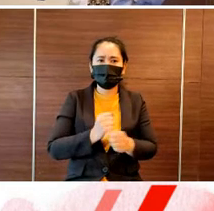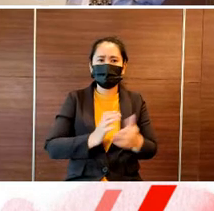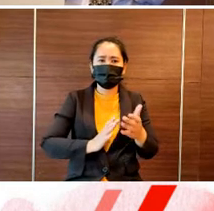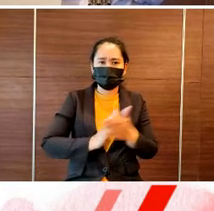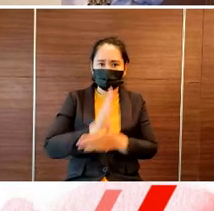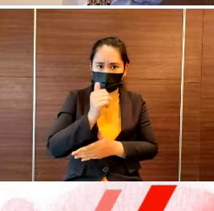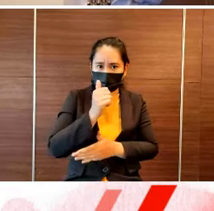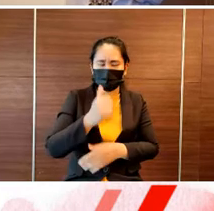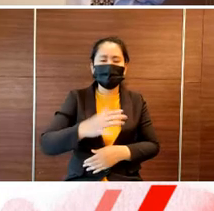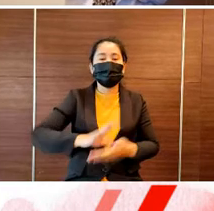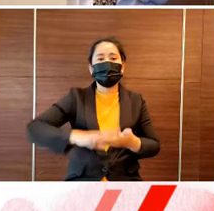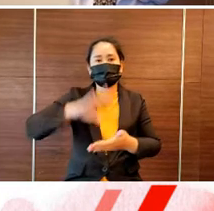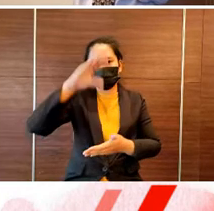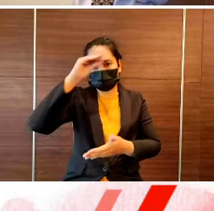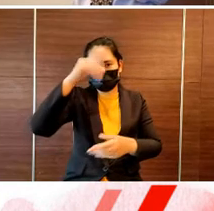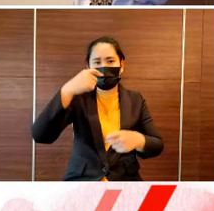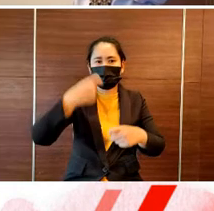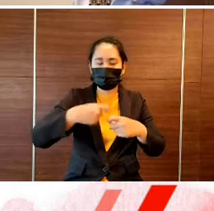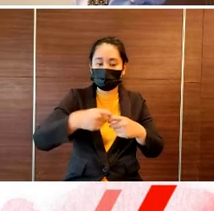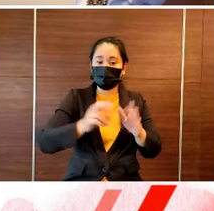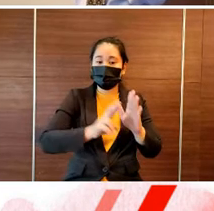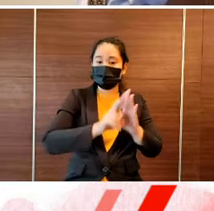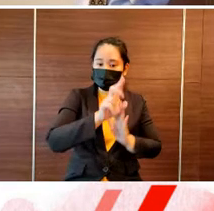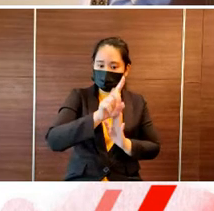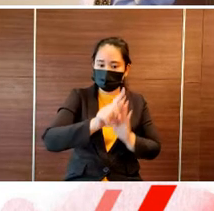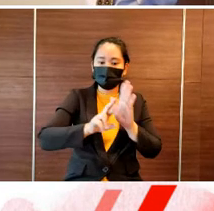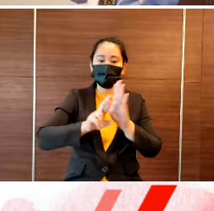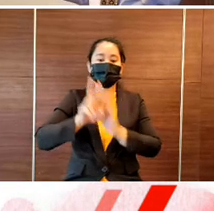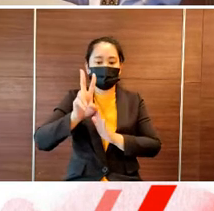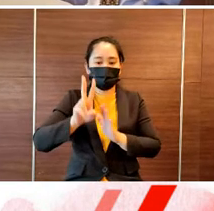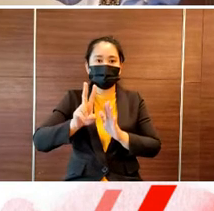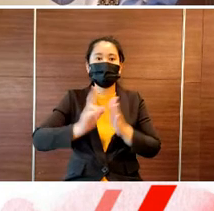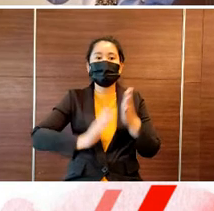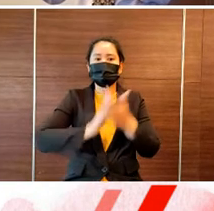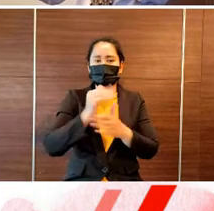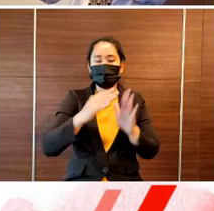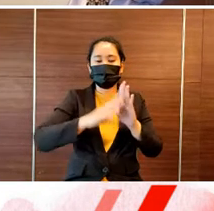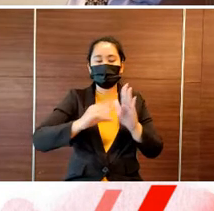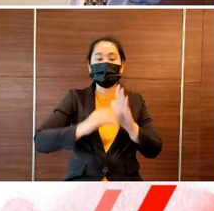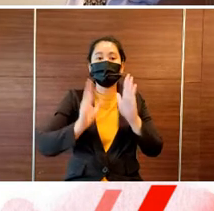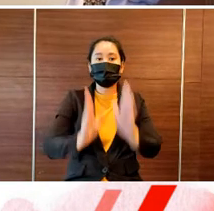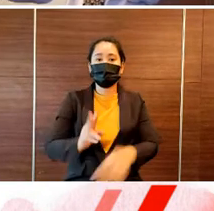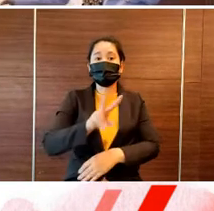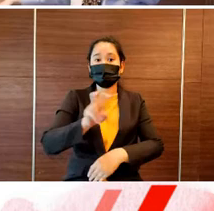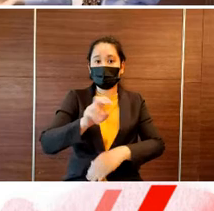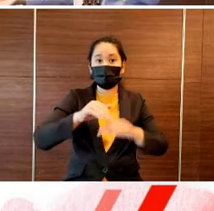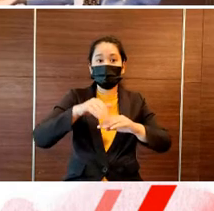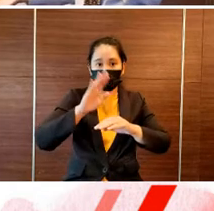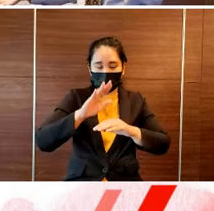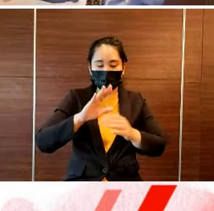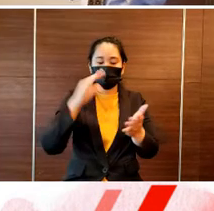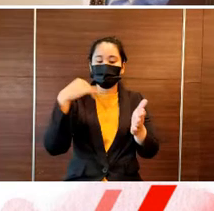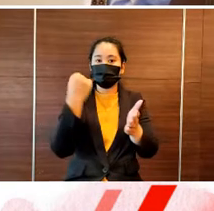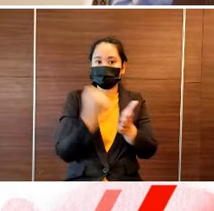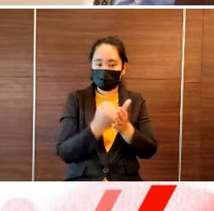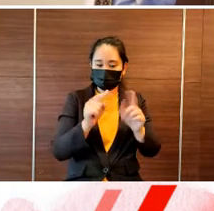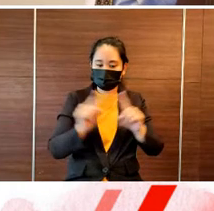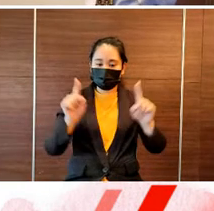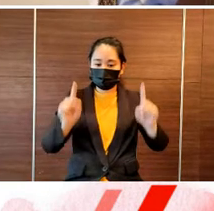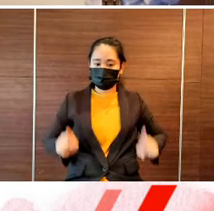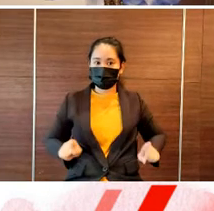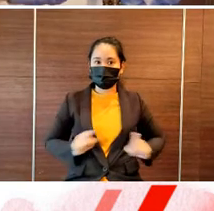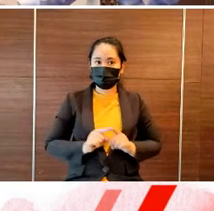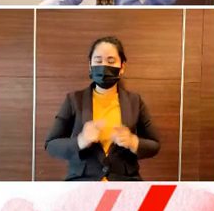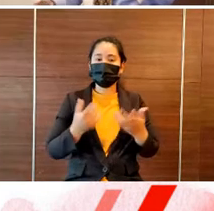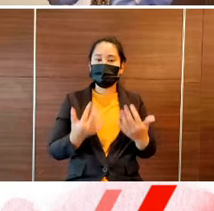ากนะผ่านไป2รุ่นนะครับ2รุ่น200กว่าคนนะครับนะได้รับประกาศเสียบัตร นะครับและกำลังจะได้รับ